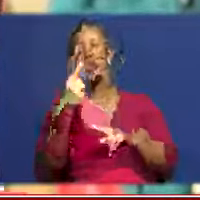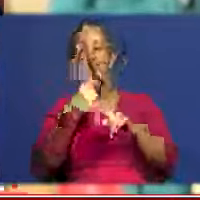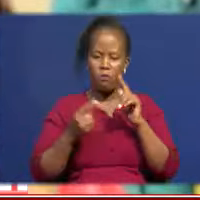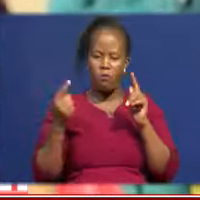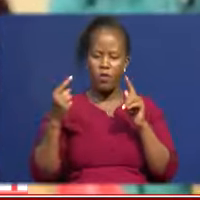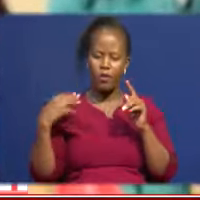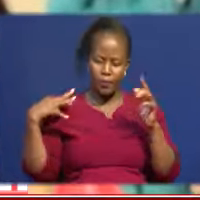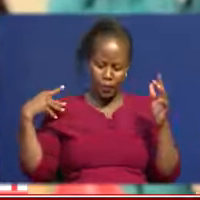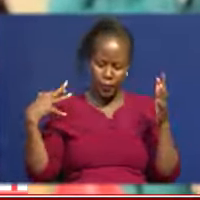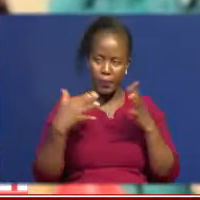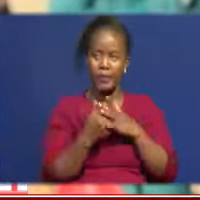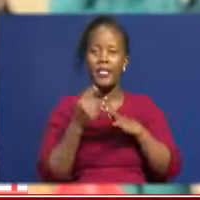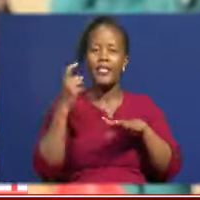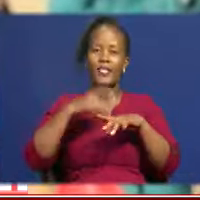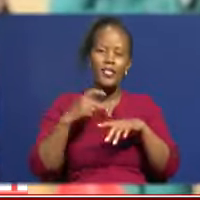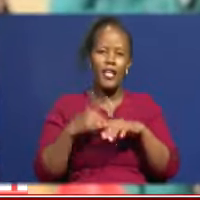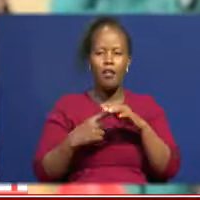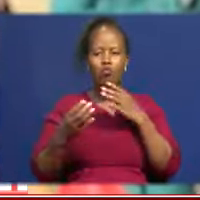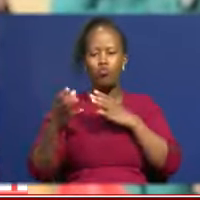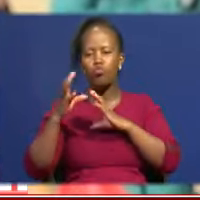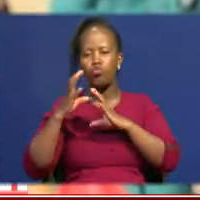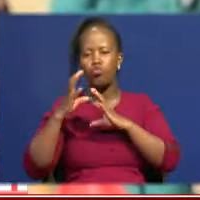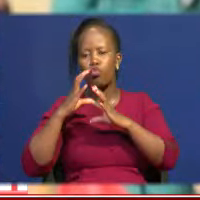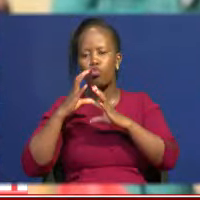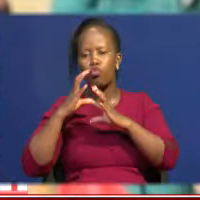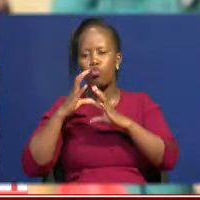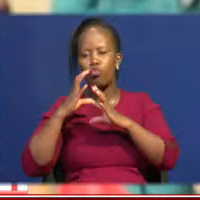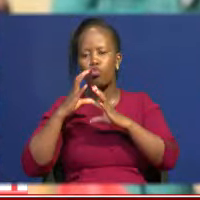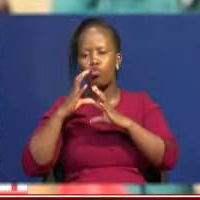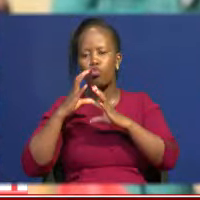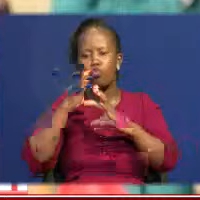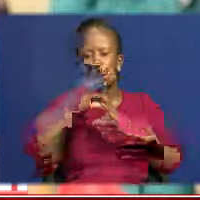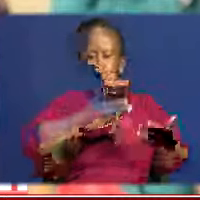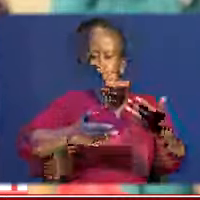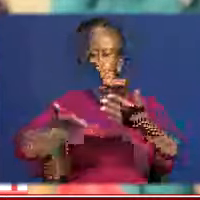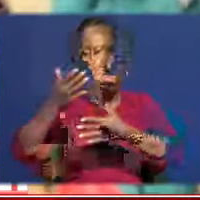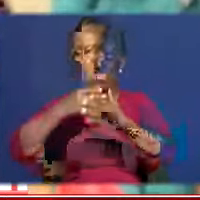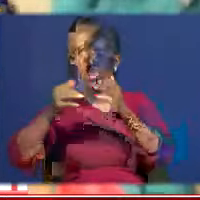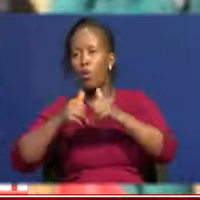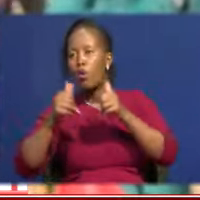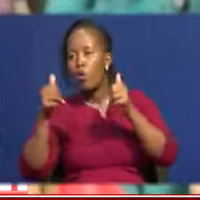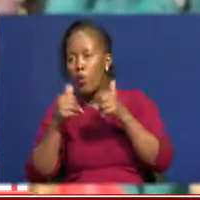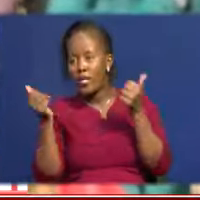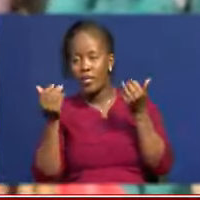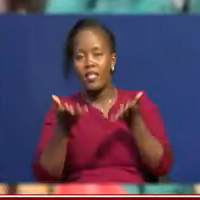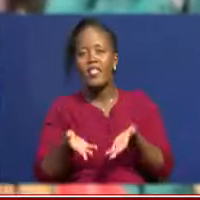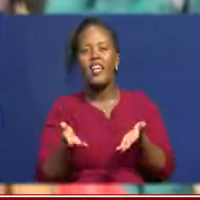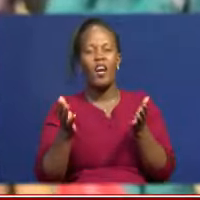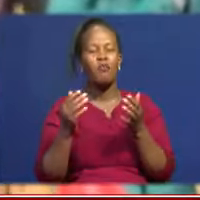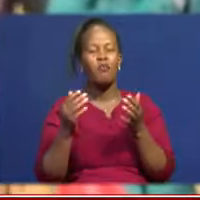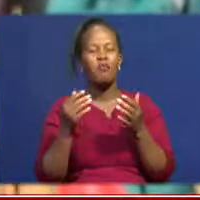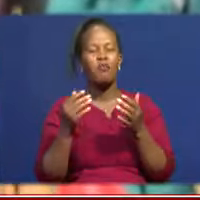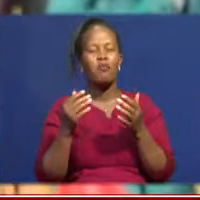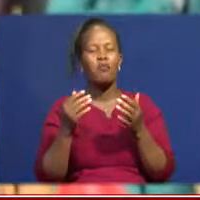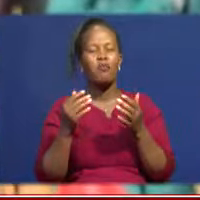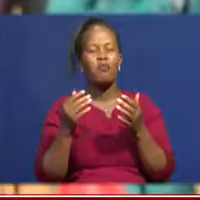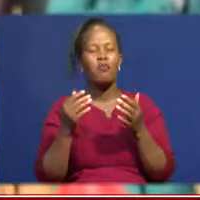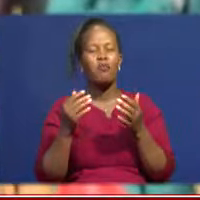Ameweza kuwa na mawasiliano, ameweza kila kitu, hiyo mambo ya vita,